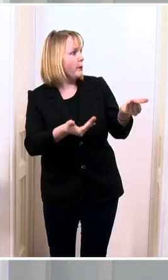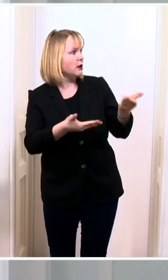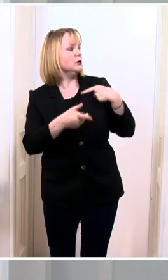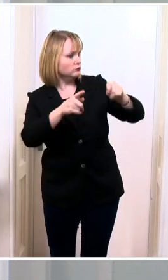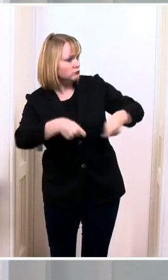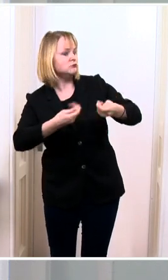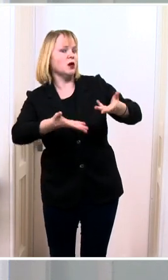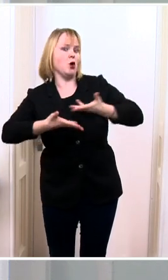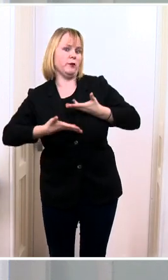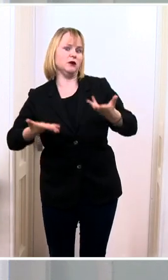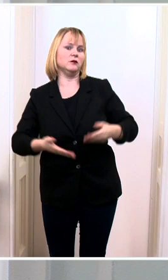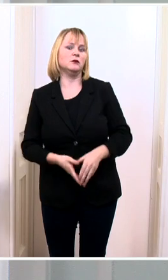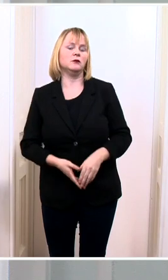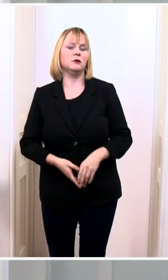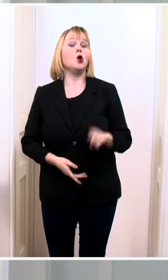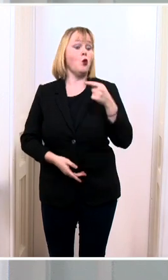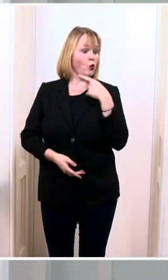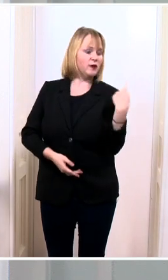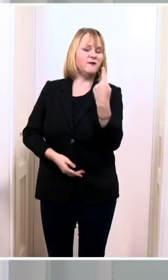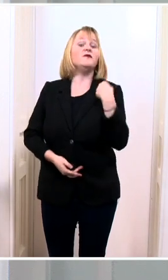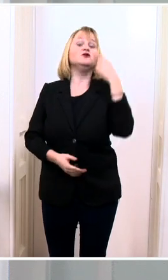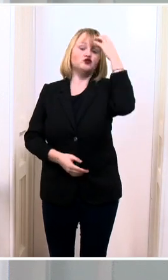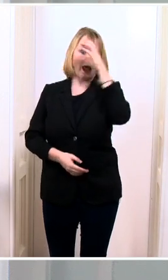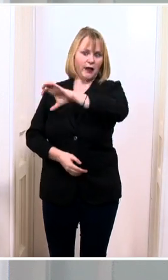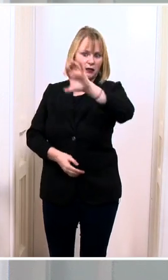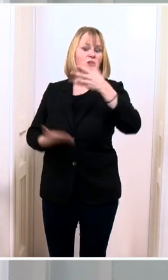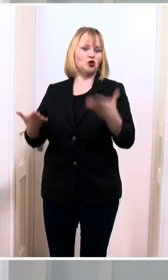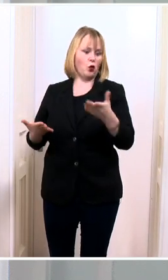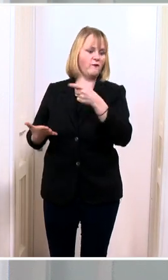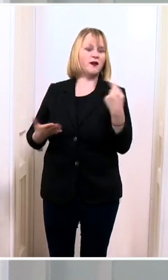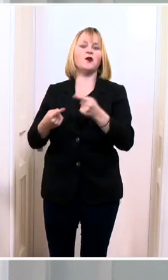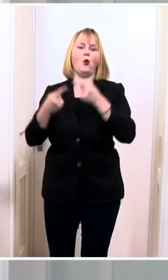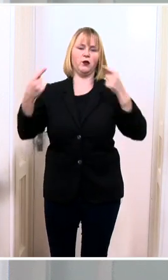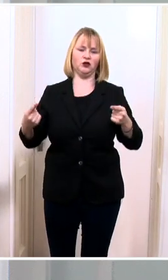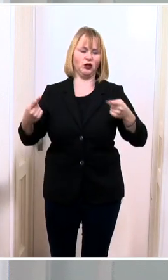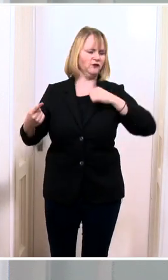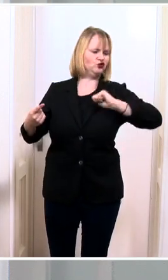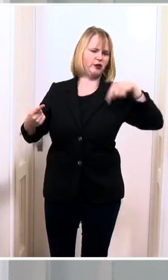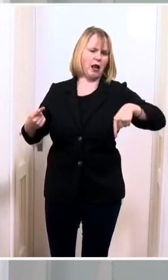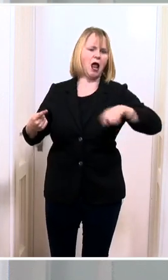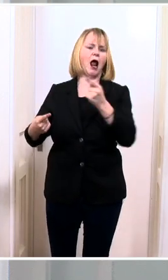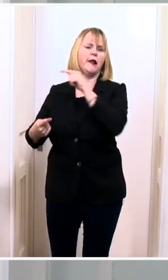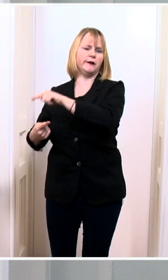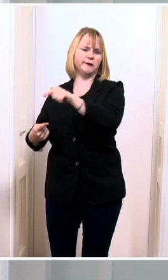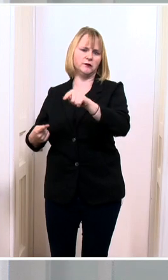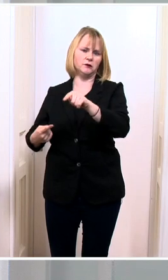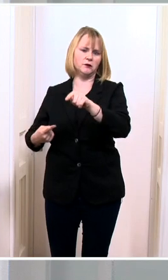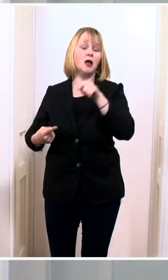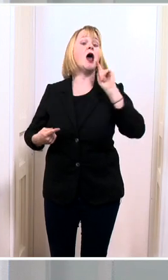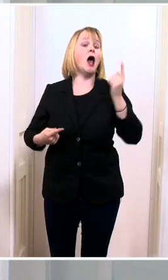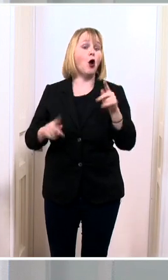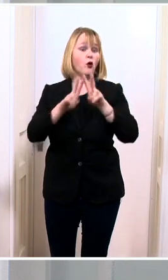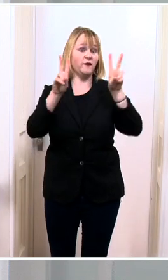erhalten. Und hier unterscheiden wir uns von anderen Staaten. Auch beim Thema Impfen geht es uns nicht